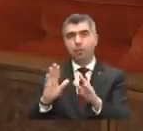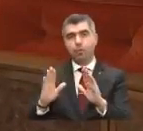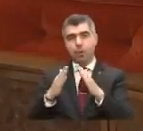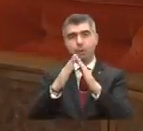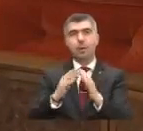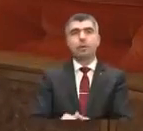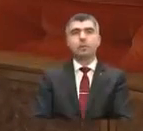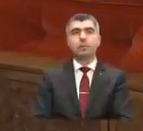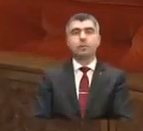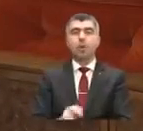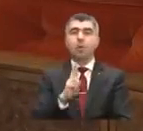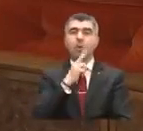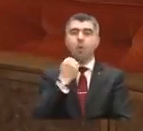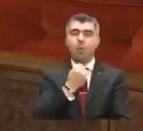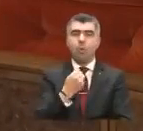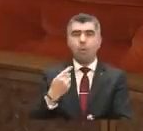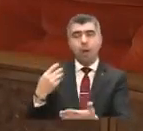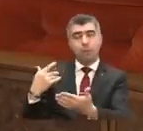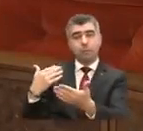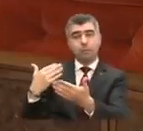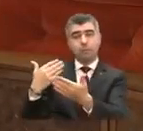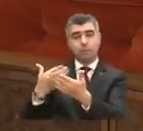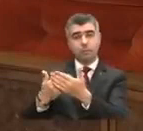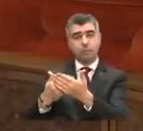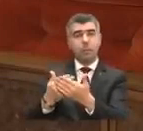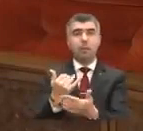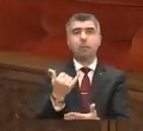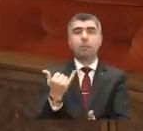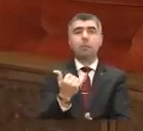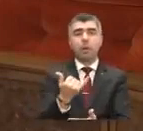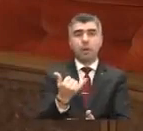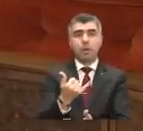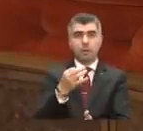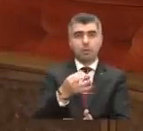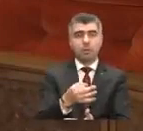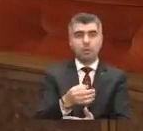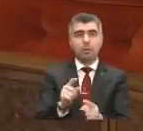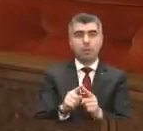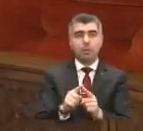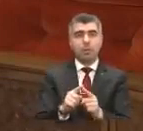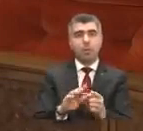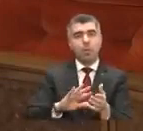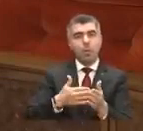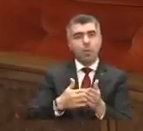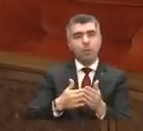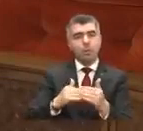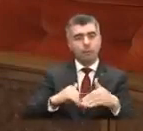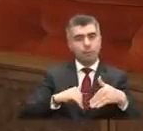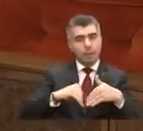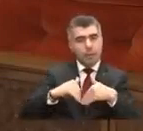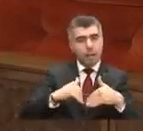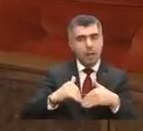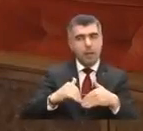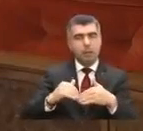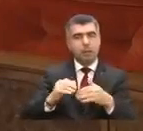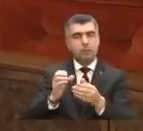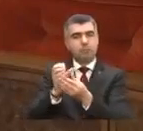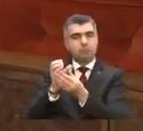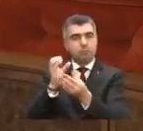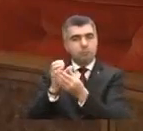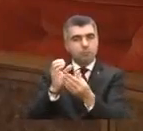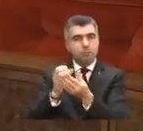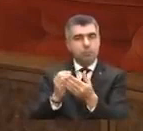أحيطكم علما بأن الحكومات المتتالية أعطت أهمية بالغة للنقل بالعالم القروي من أجل التنمية المحلية